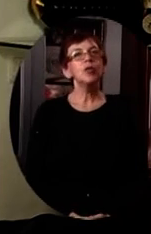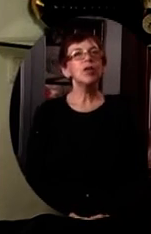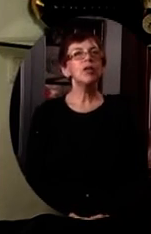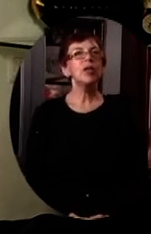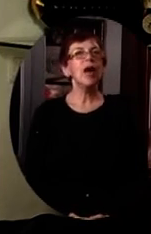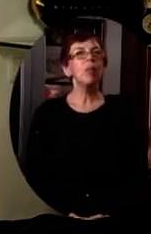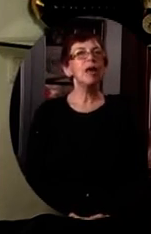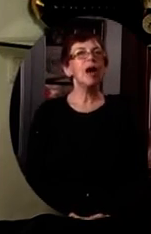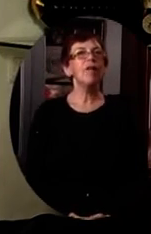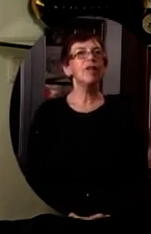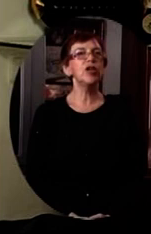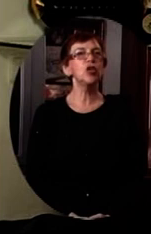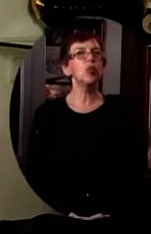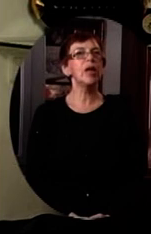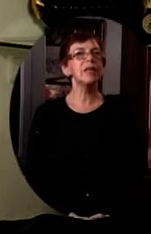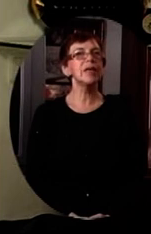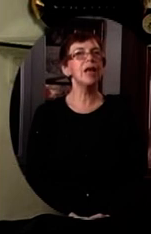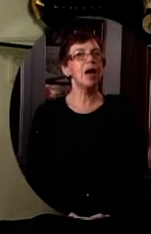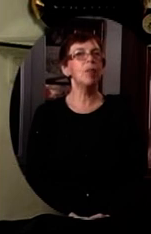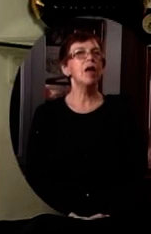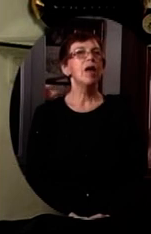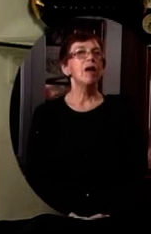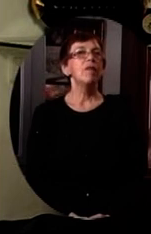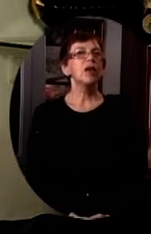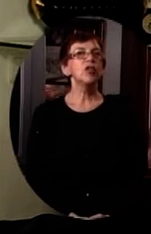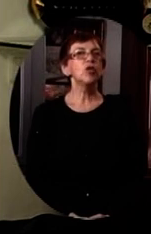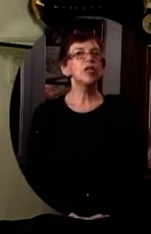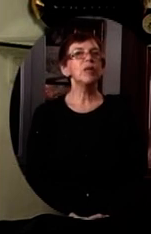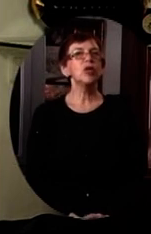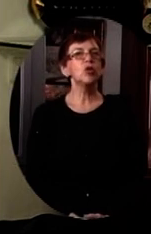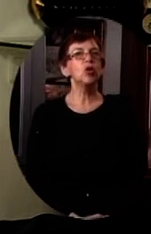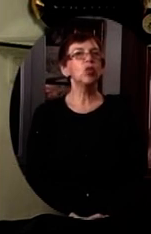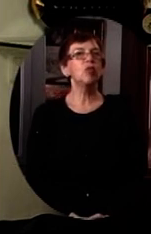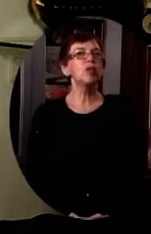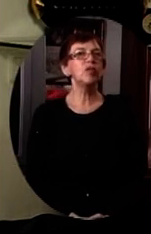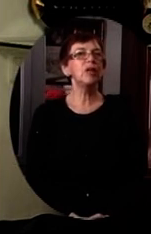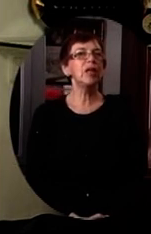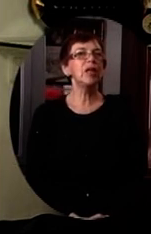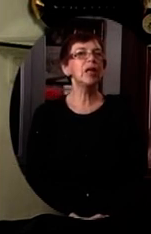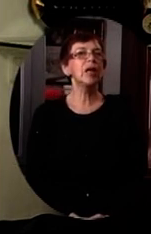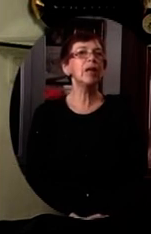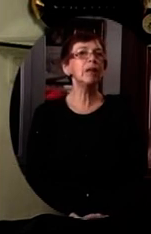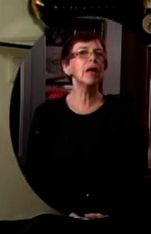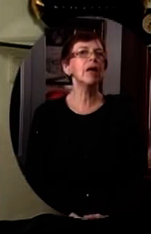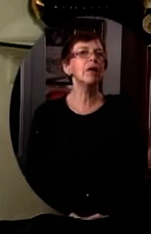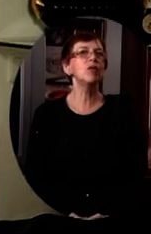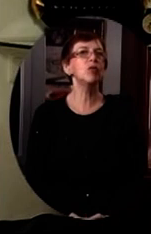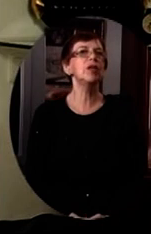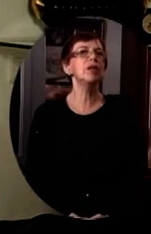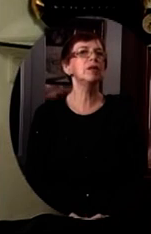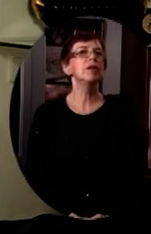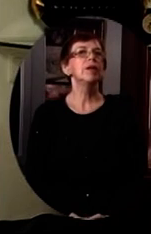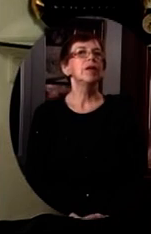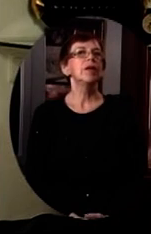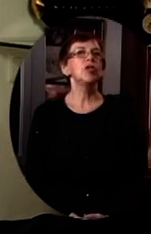אני חושבת שלאבא היה חבר שהוא היה צלם וחשבו שזה מקצוע טוב בשבילי, לכן העבירו